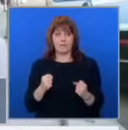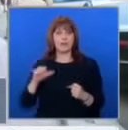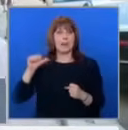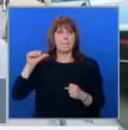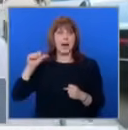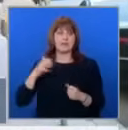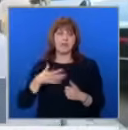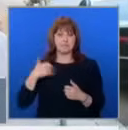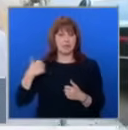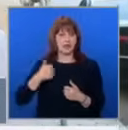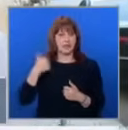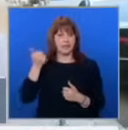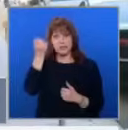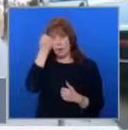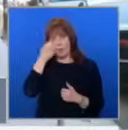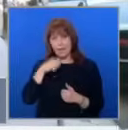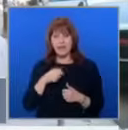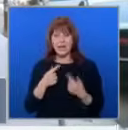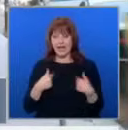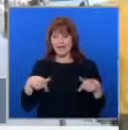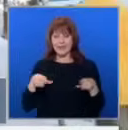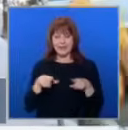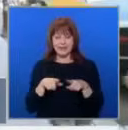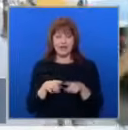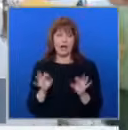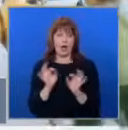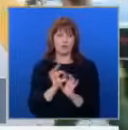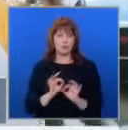има лидерски потенциал. Ние ще бъдем абсолютно